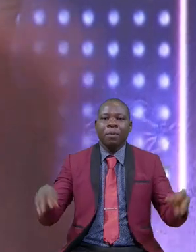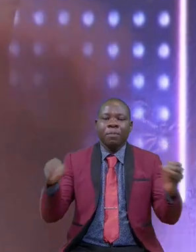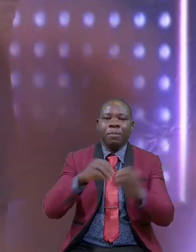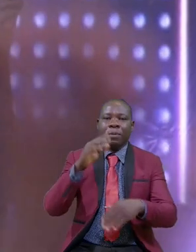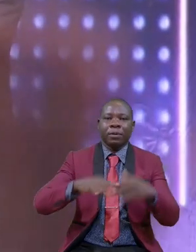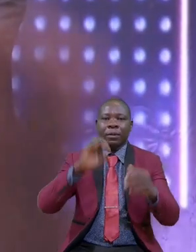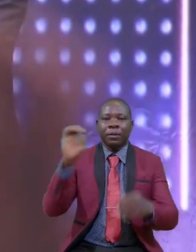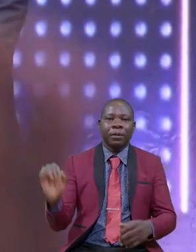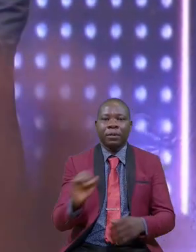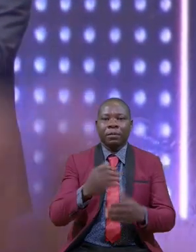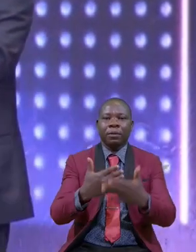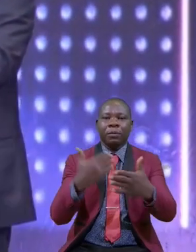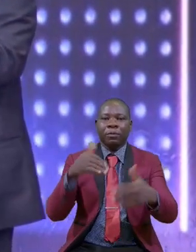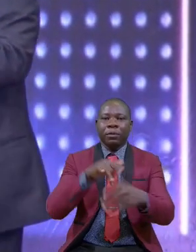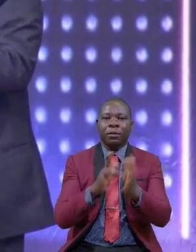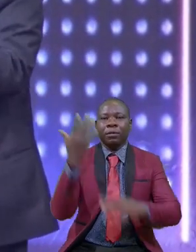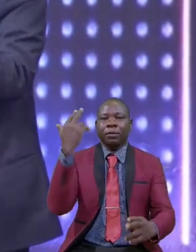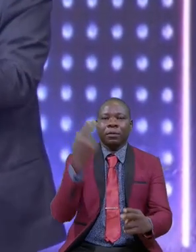de Jésus.